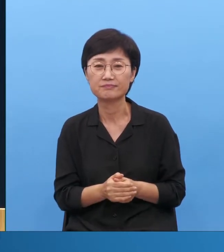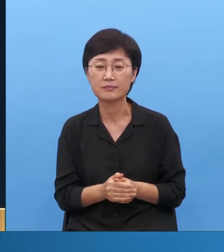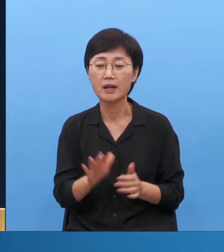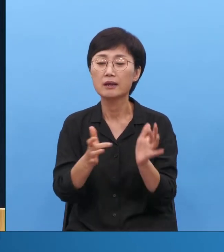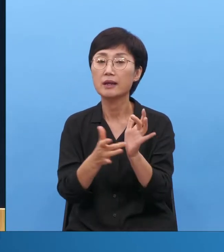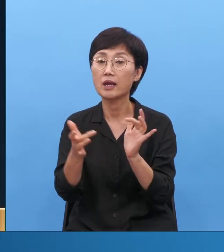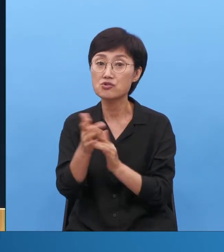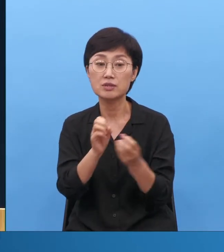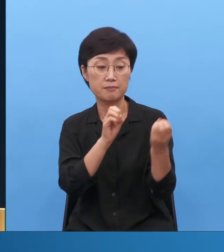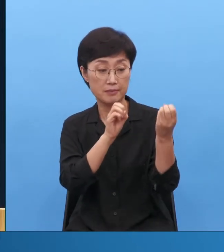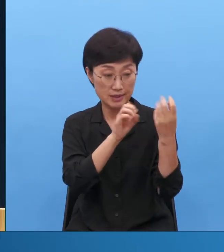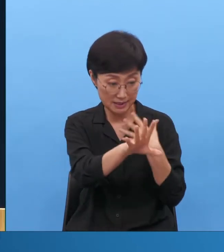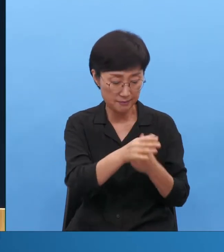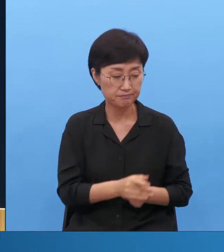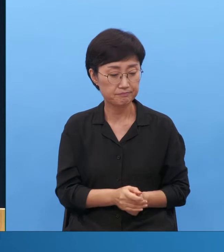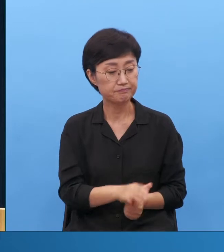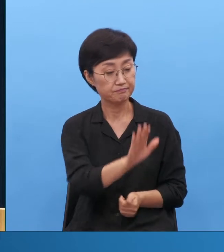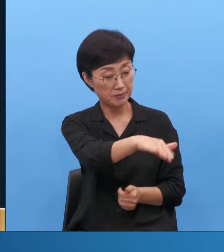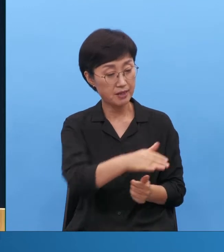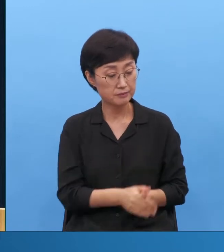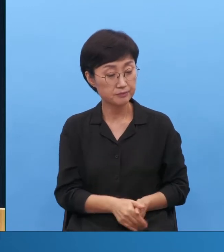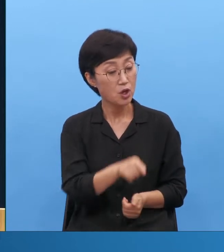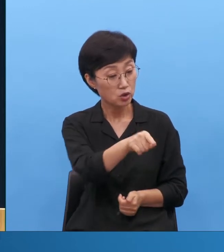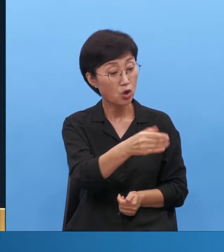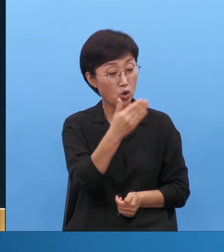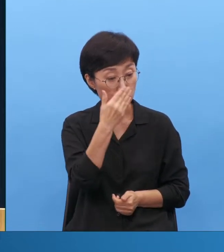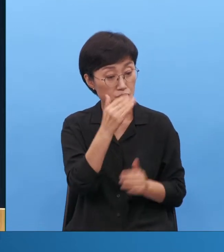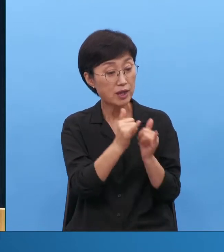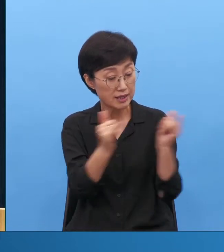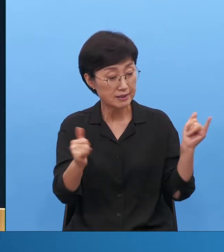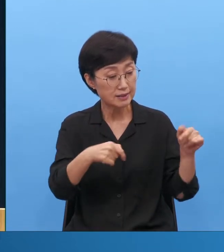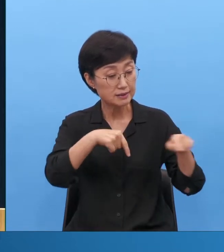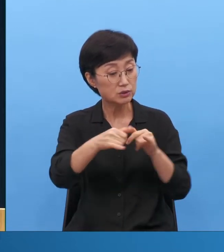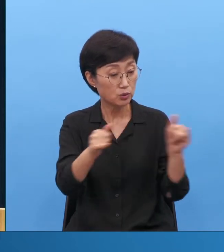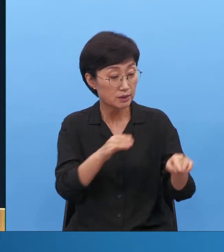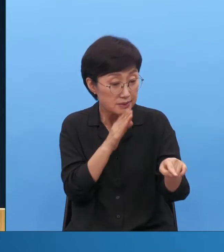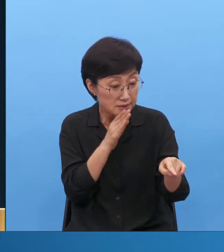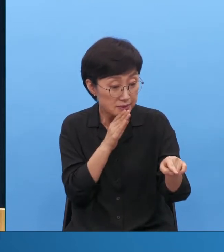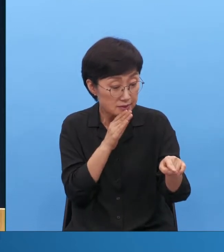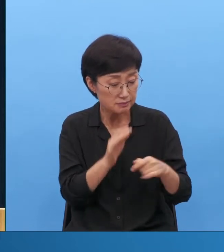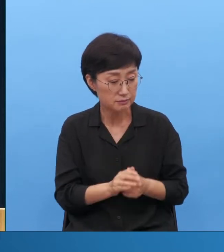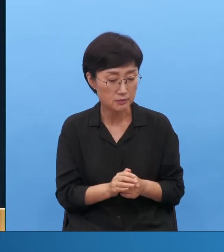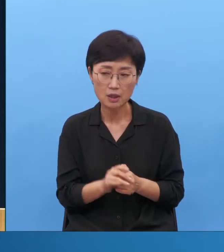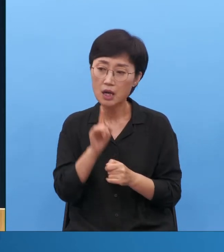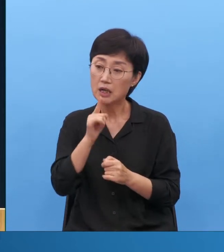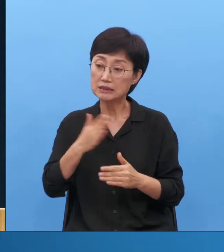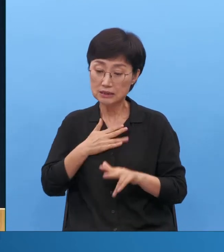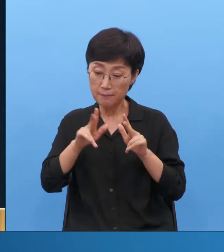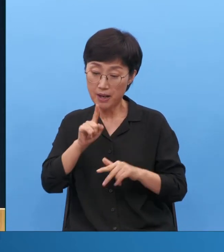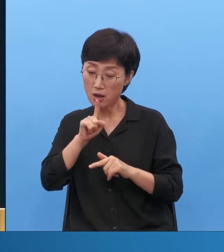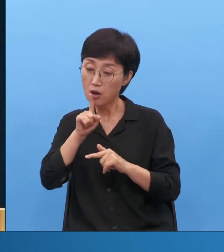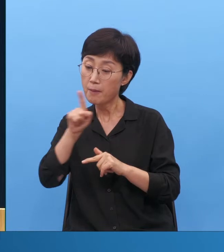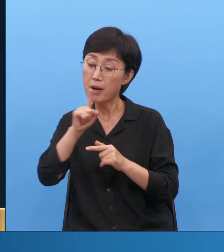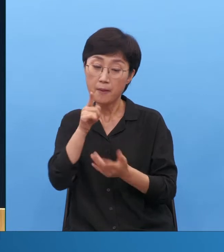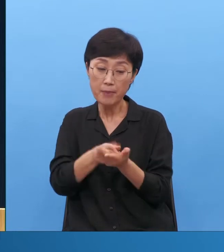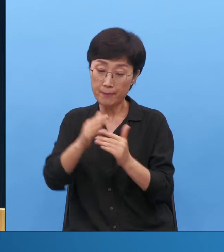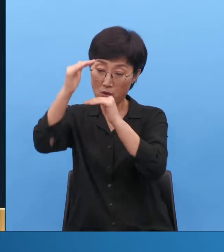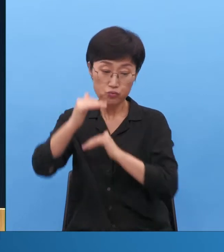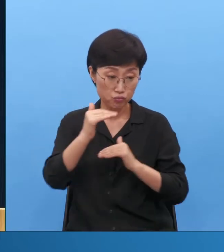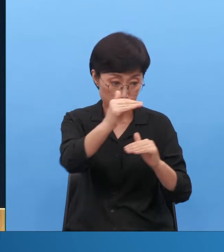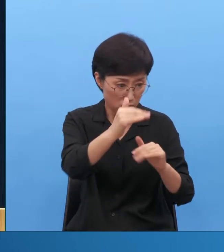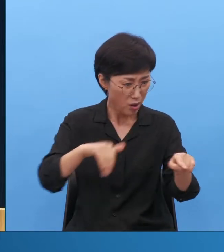이렇게 말씀하셨어요. And this is what Jesus responds. 너는 유대인이 지도자인데 이 말 무슨 말인지 모르냐? He says, are you the teacher of Israel, and